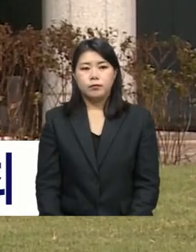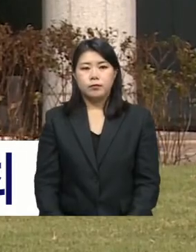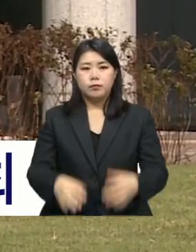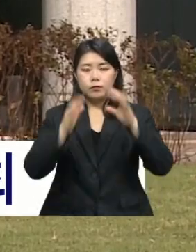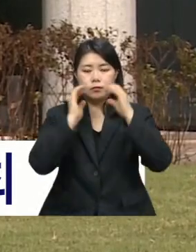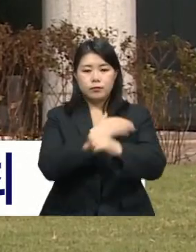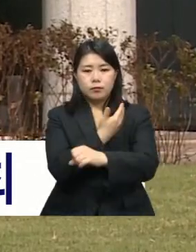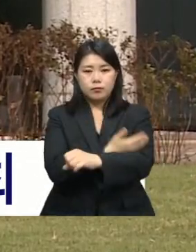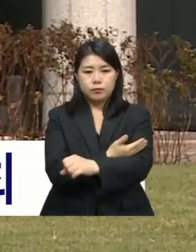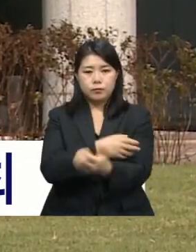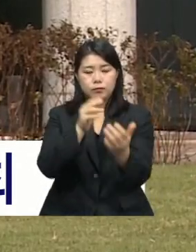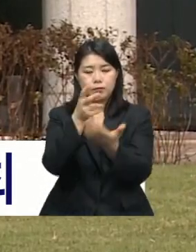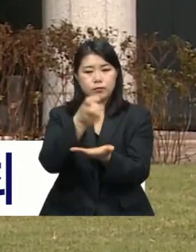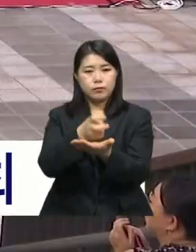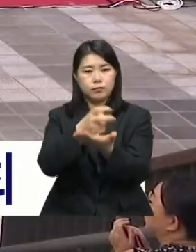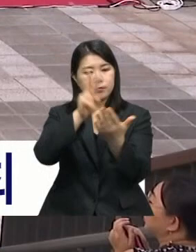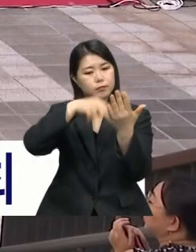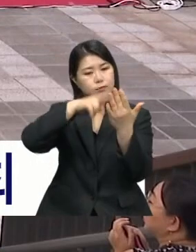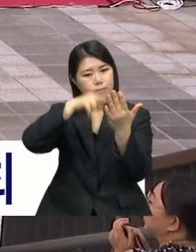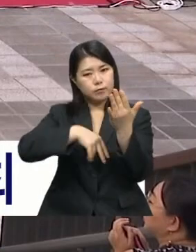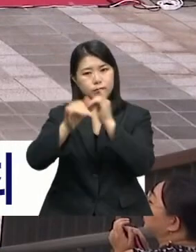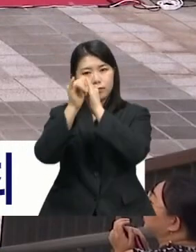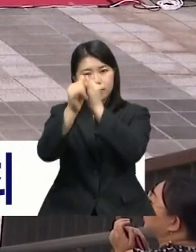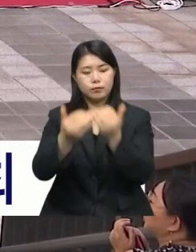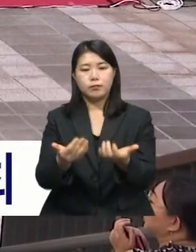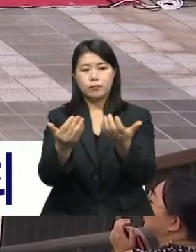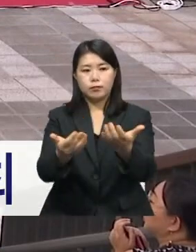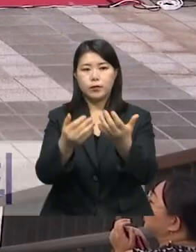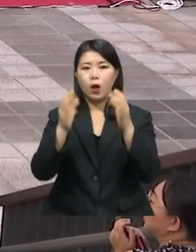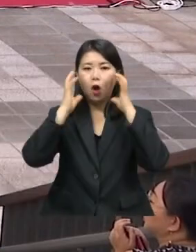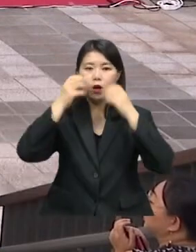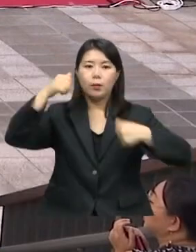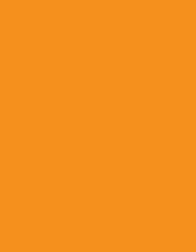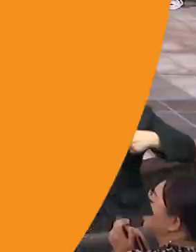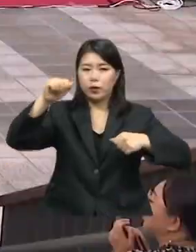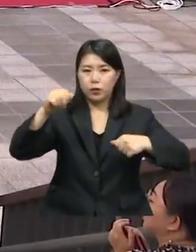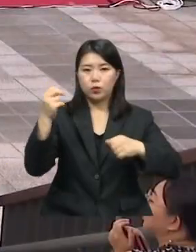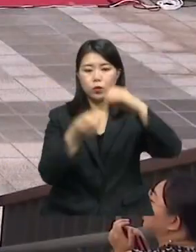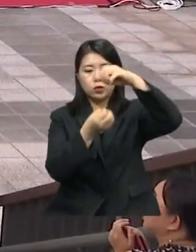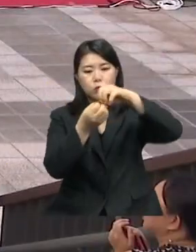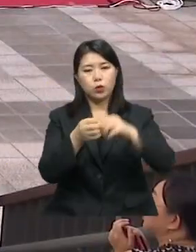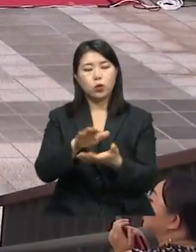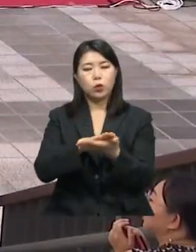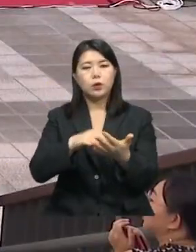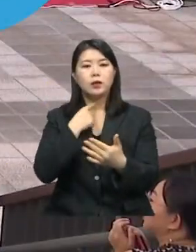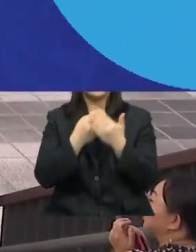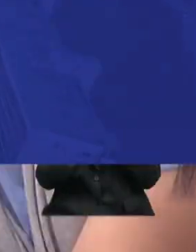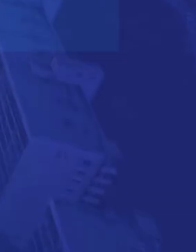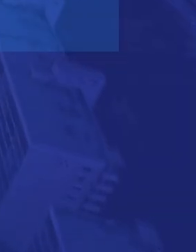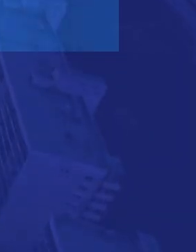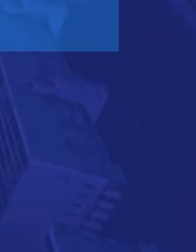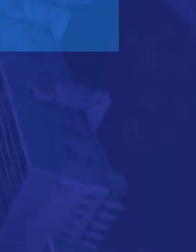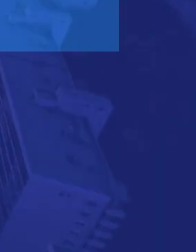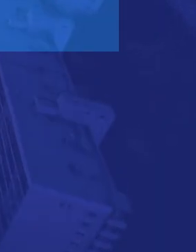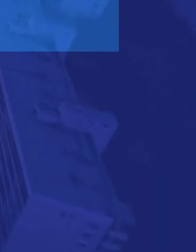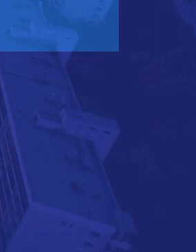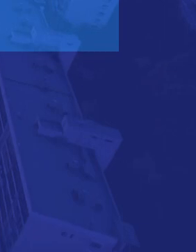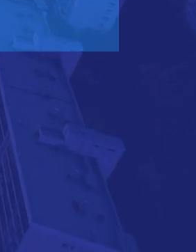아동권리 현장 낭독과 표창장 수여 어린이 버스킹 공연 전통놀이 체험 등이 진 됩니다